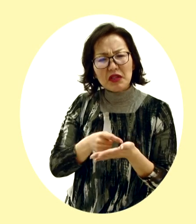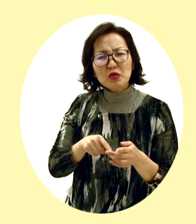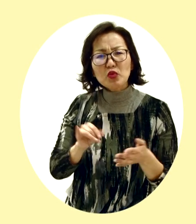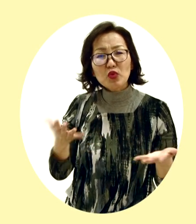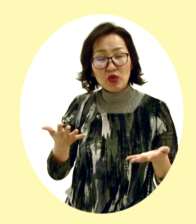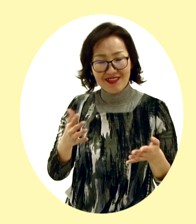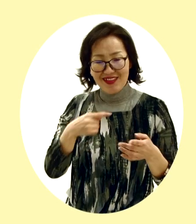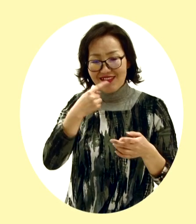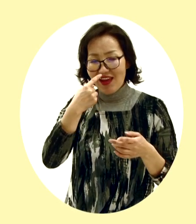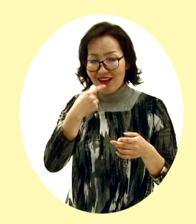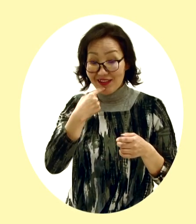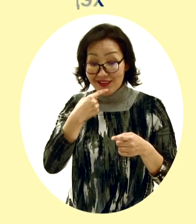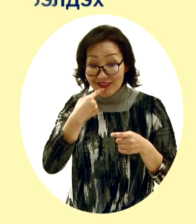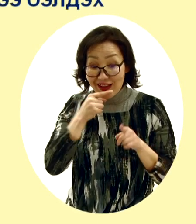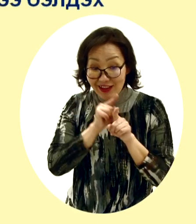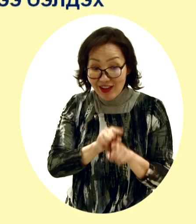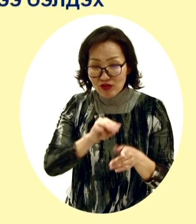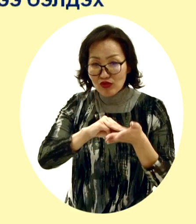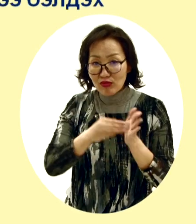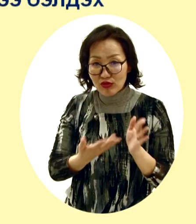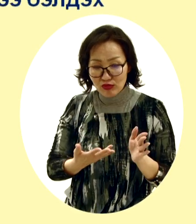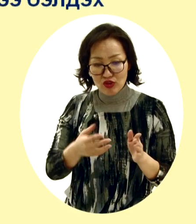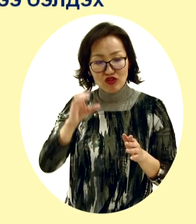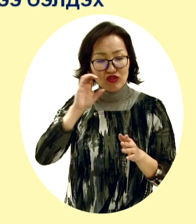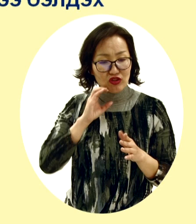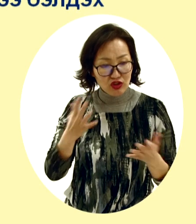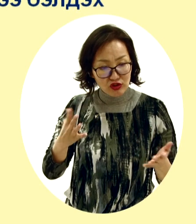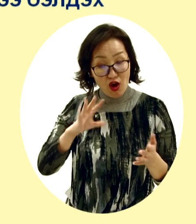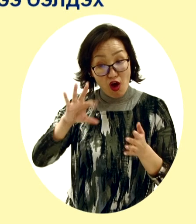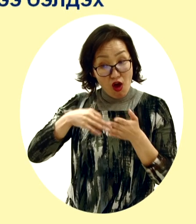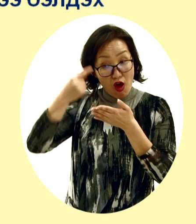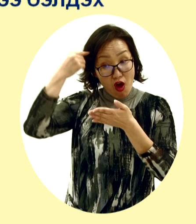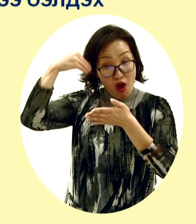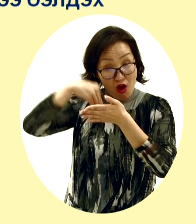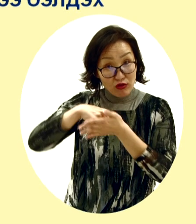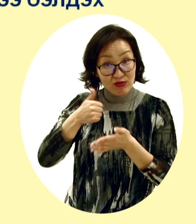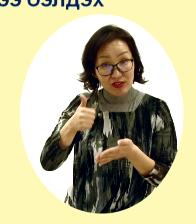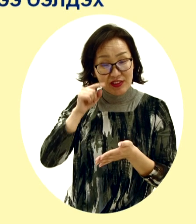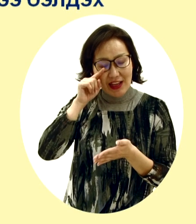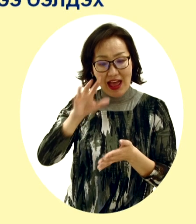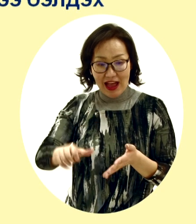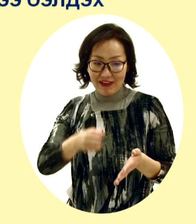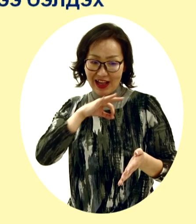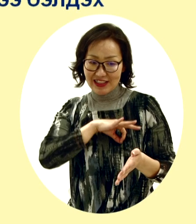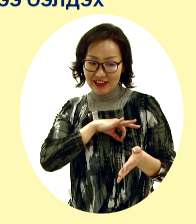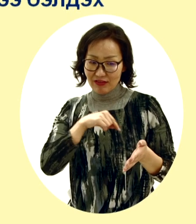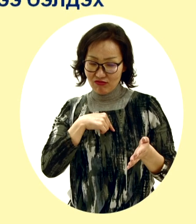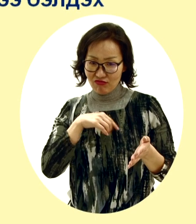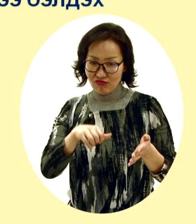байна. Ярих дарааллаа төлөвлөн, сонирхолтой, ойлгомжтой ярихад ашиглах зүйлээ